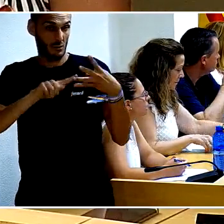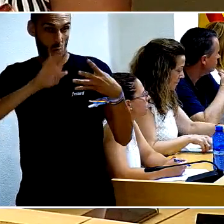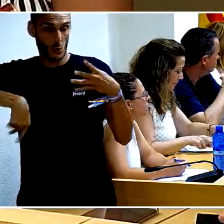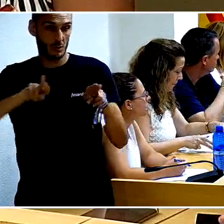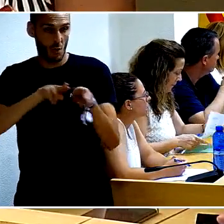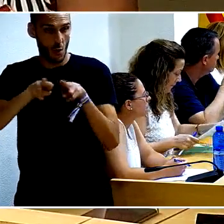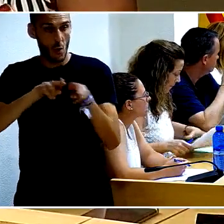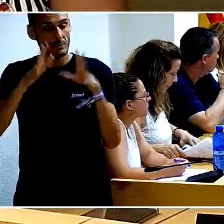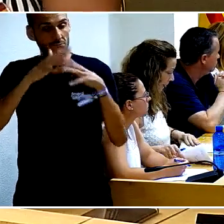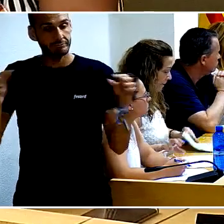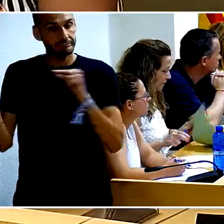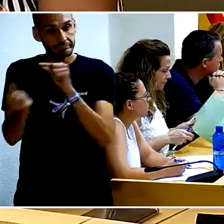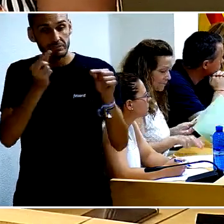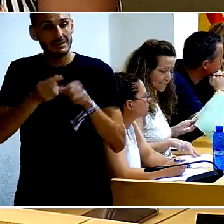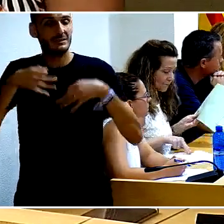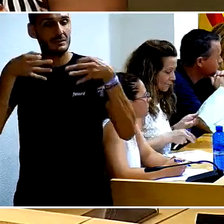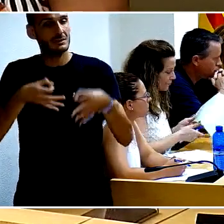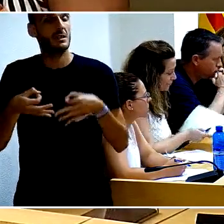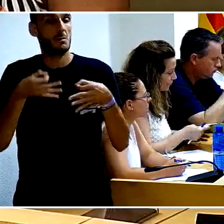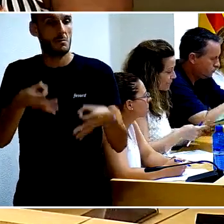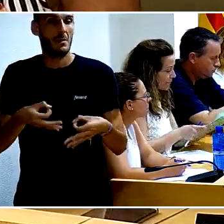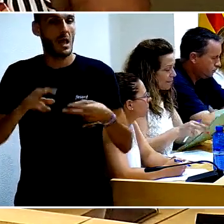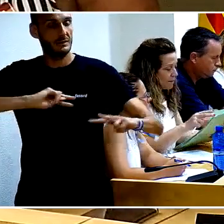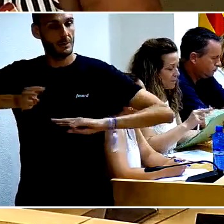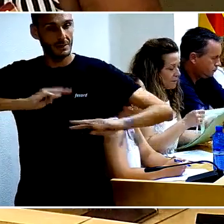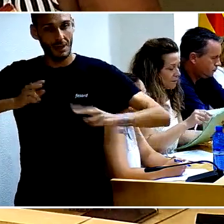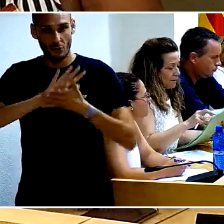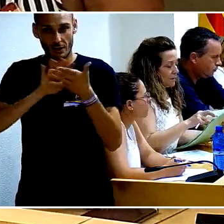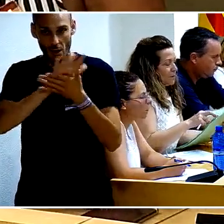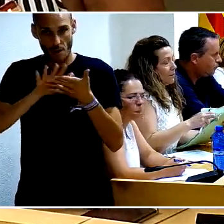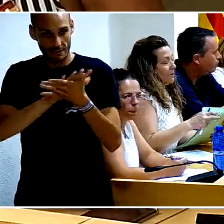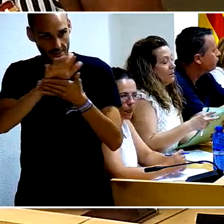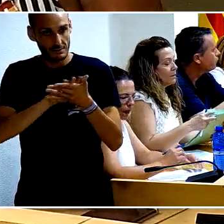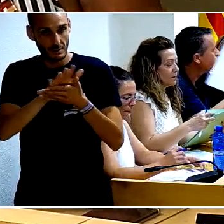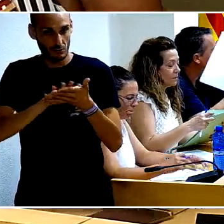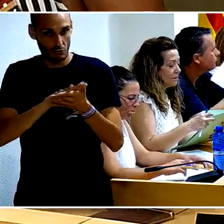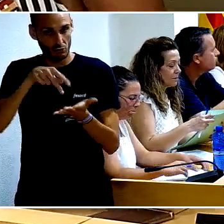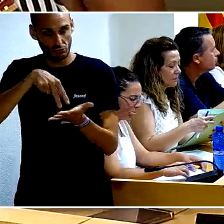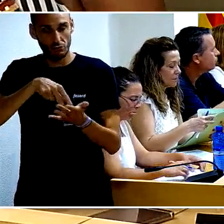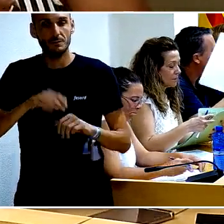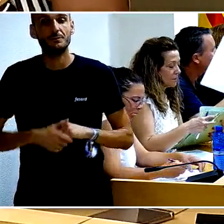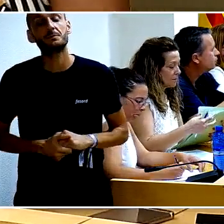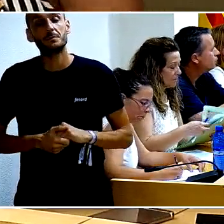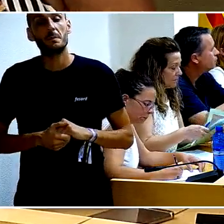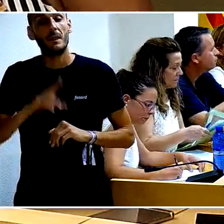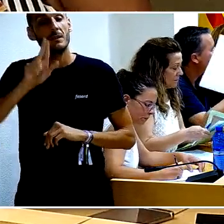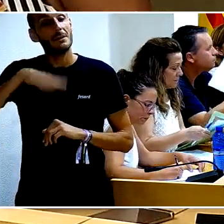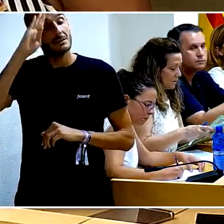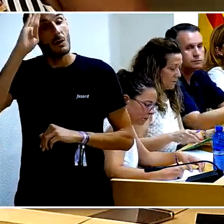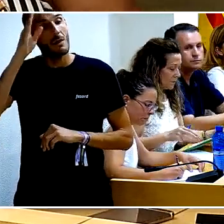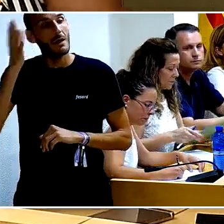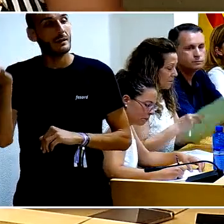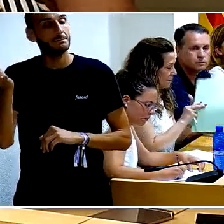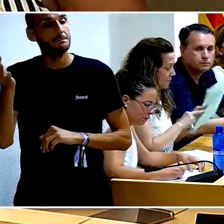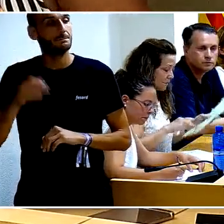cases. Com sempre s'està també interpretant en llenguatge de signes. Saludar també